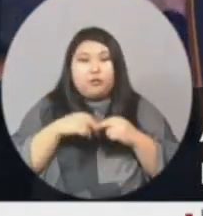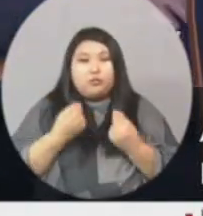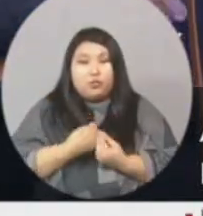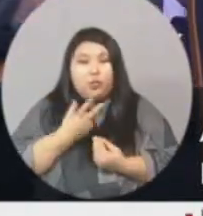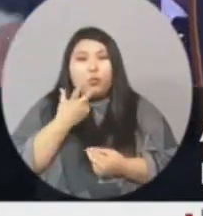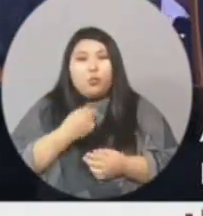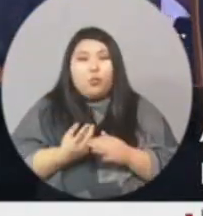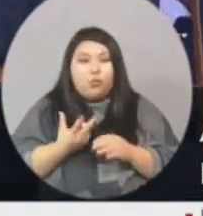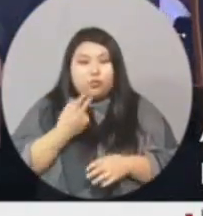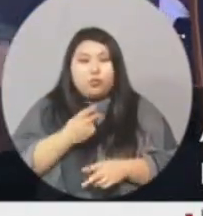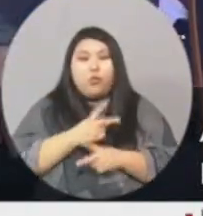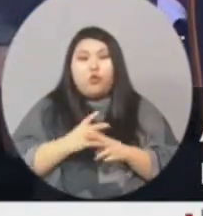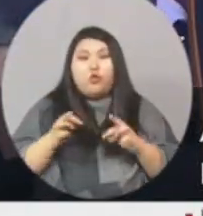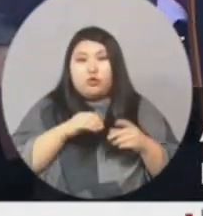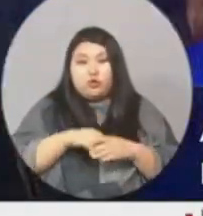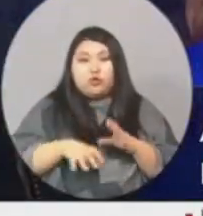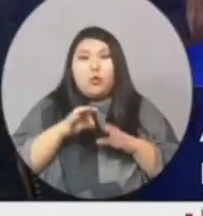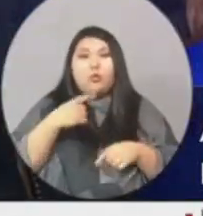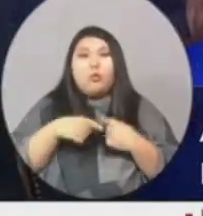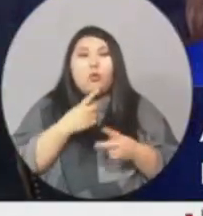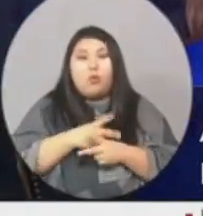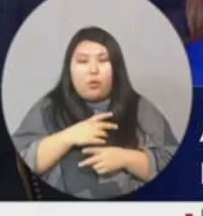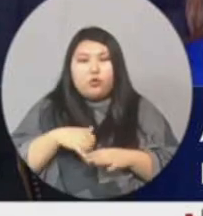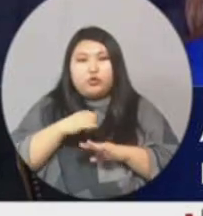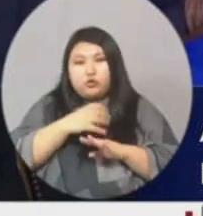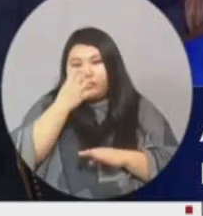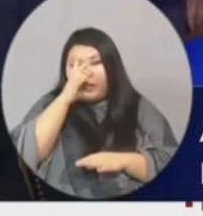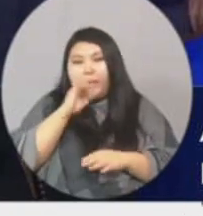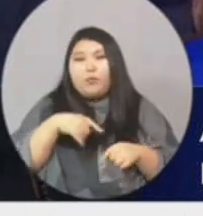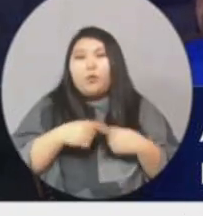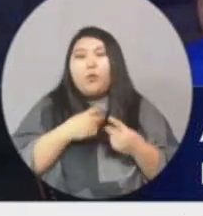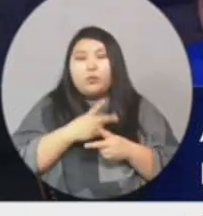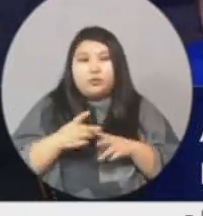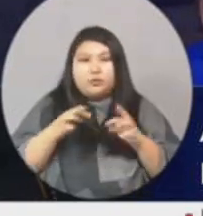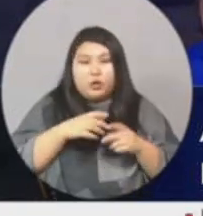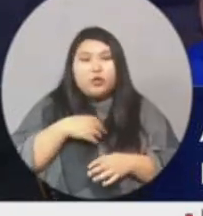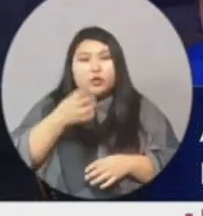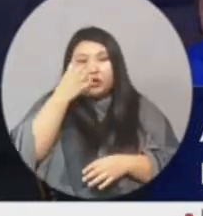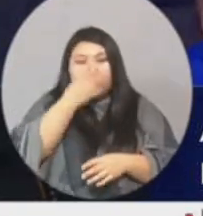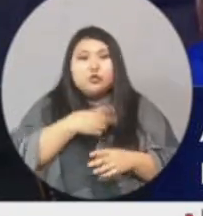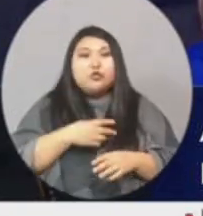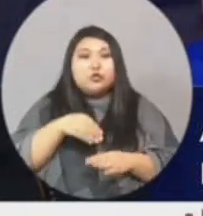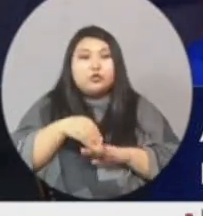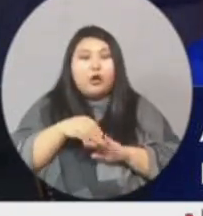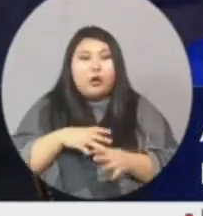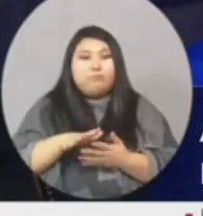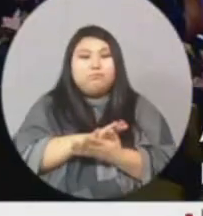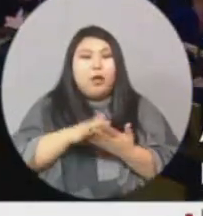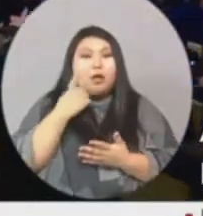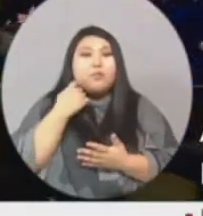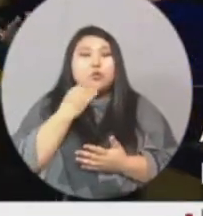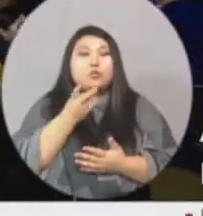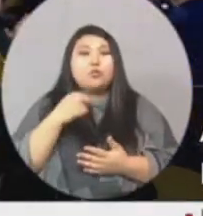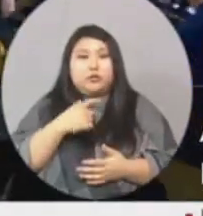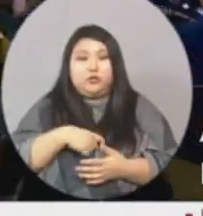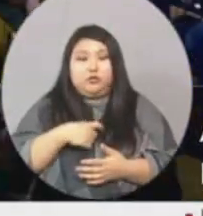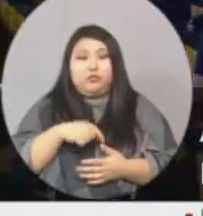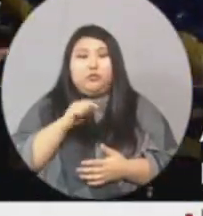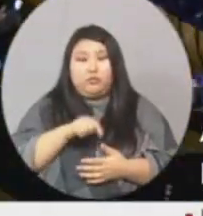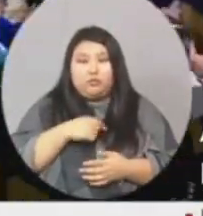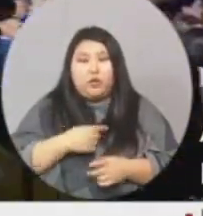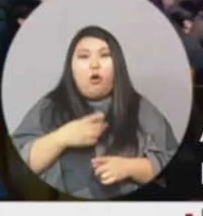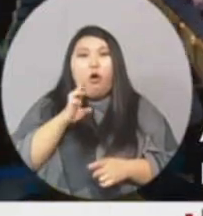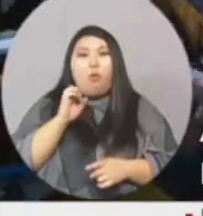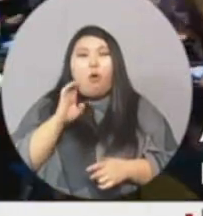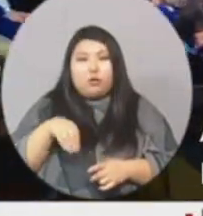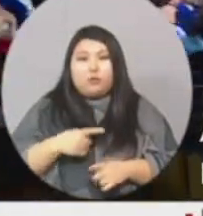өөрчлөлт оруулж сонгуулийн хууль болоод улс төрийн намын тухай хуулийг шинжлэн баталсан. Сонгуулийн тогтолцоо холимоглож эмэгтэй гишүүдийн квот нэмэгдсэн. Энэ нь улс төрдөх